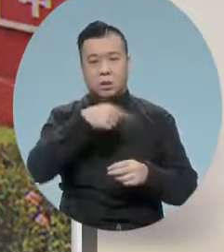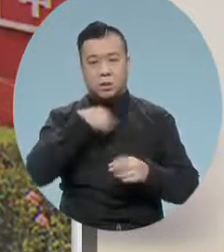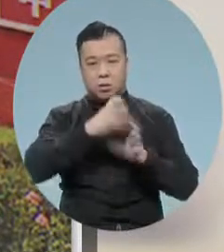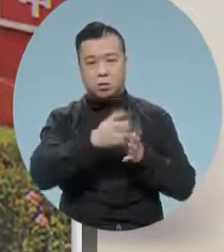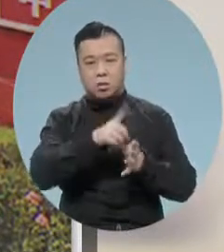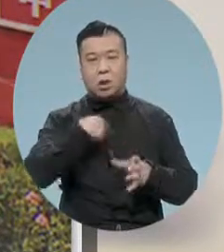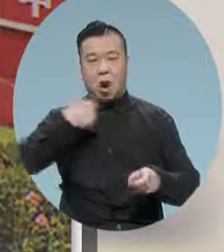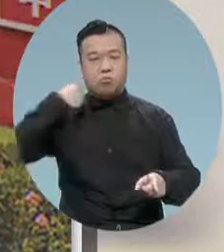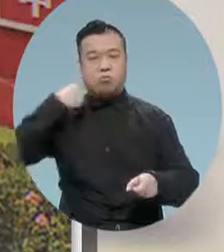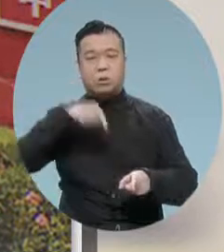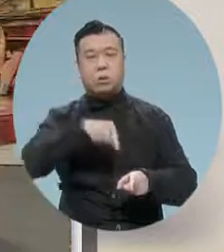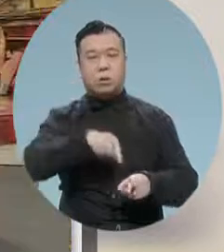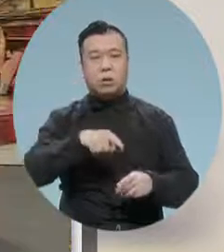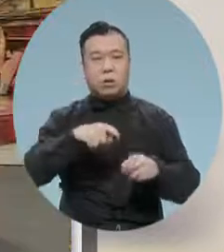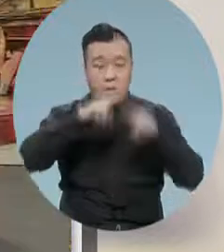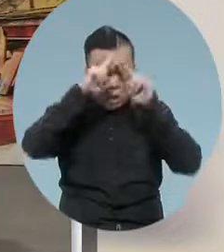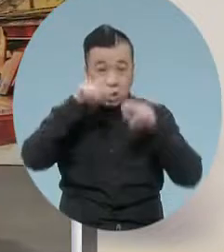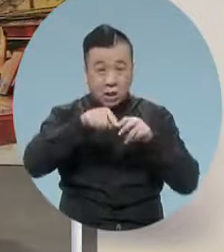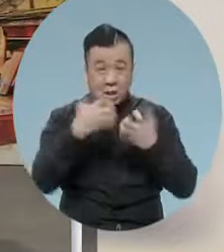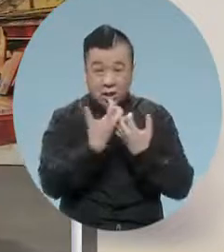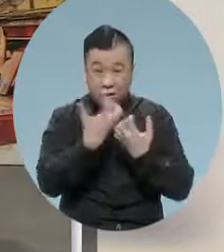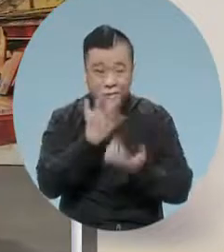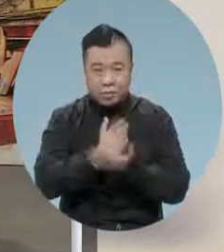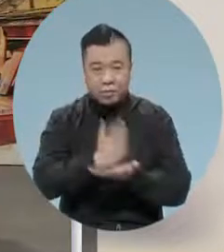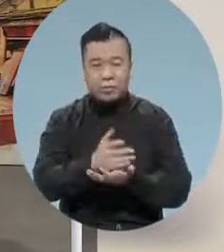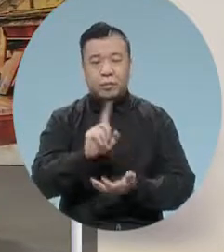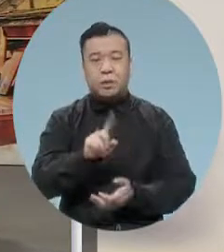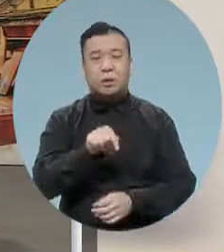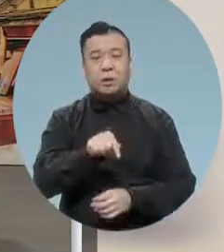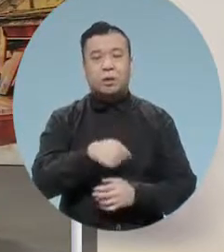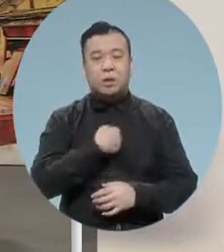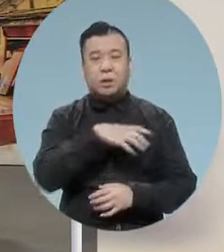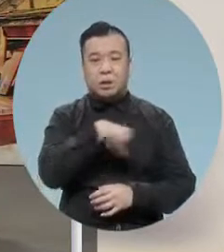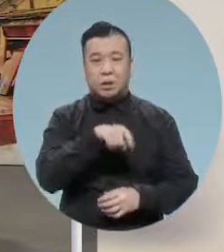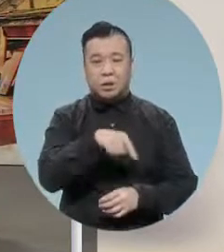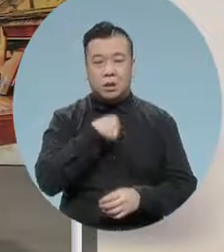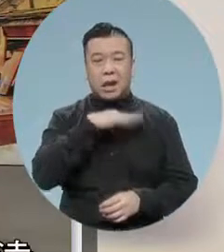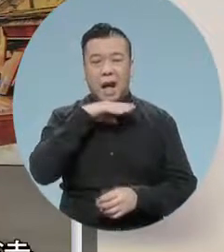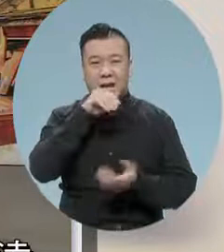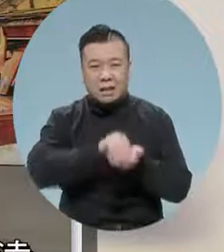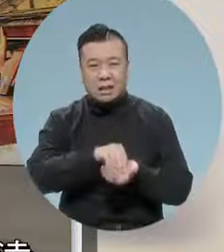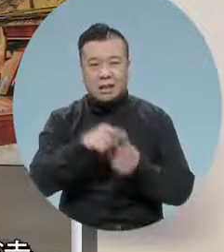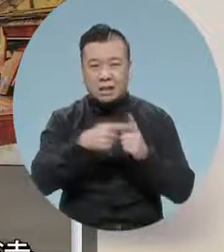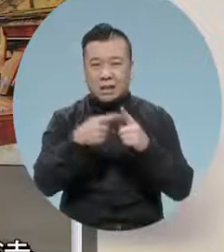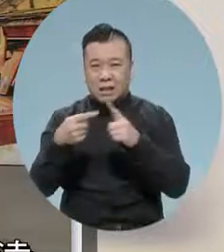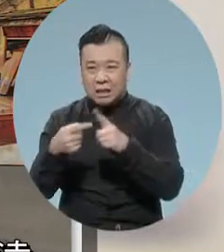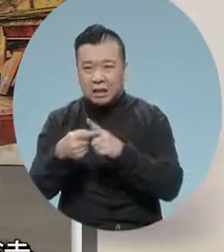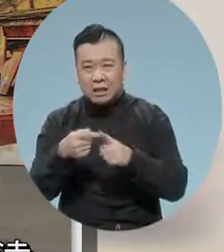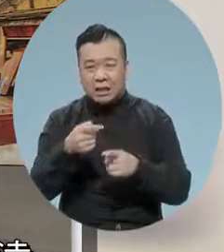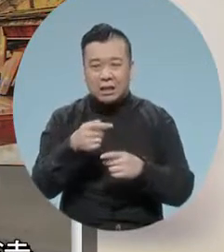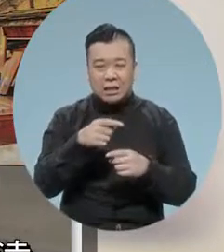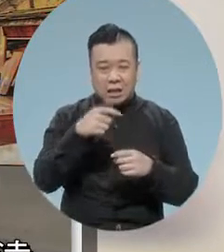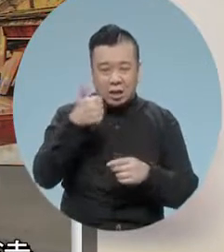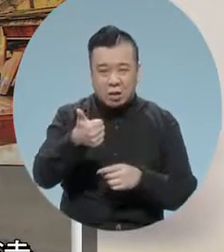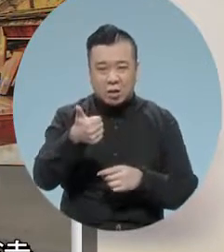織，就是一個力量，而共產不是那個數字的問題，而是我們不會假設人和人之間的貧